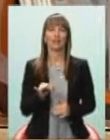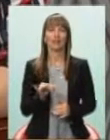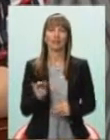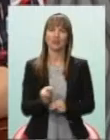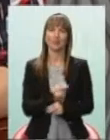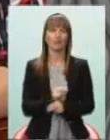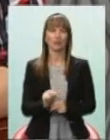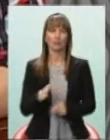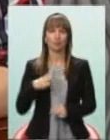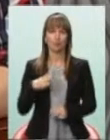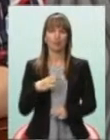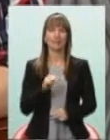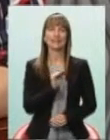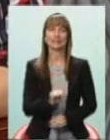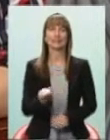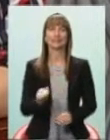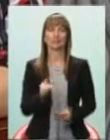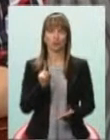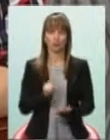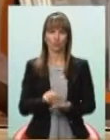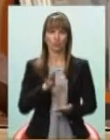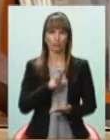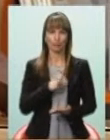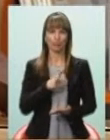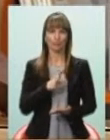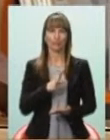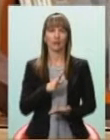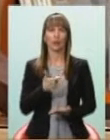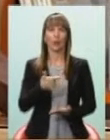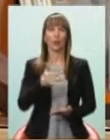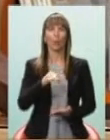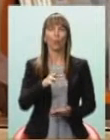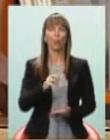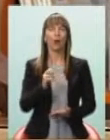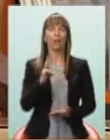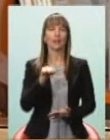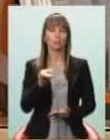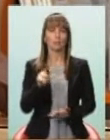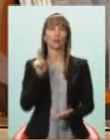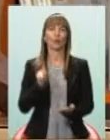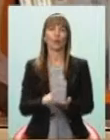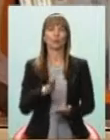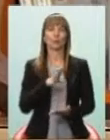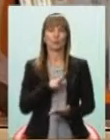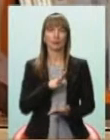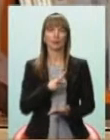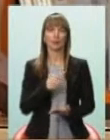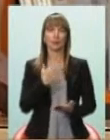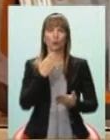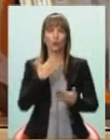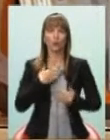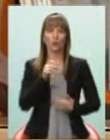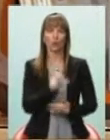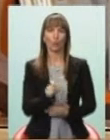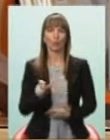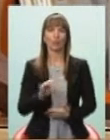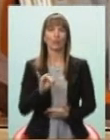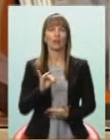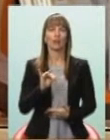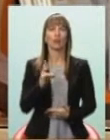Як ти вважаєш, діти мають бути гуманними? Вони повинні бути гуманними, але деякі